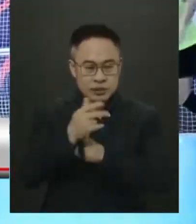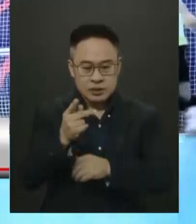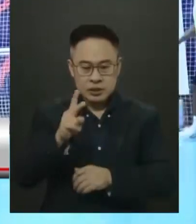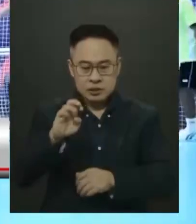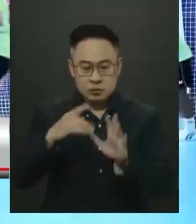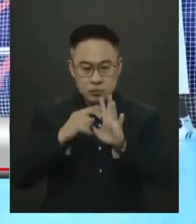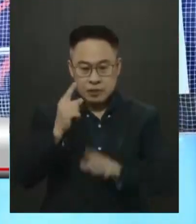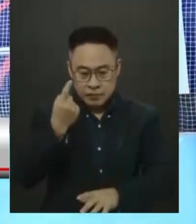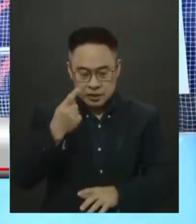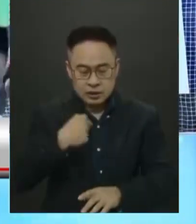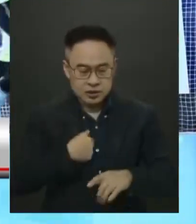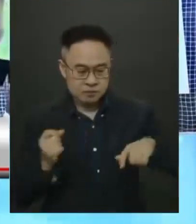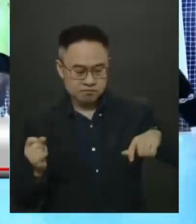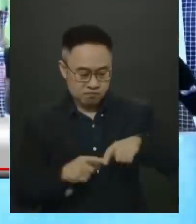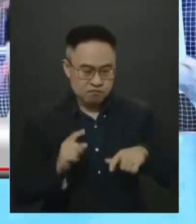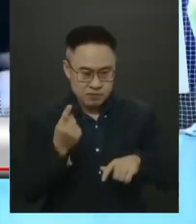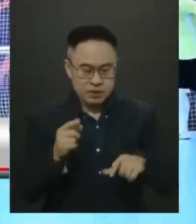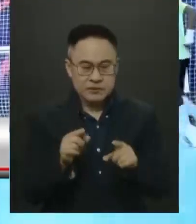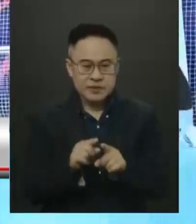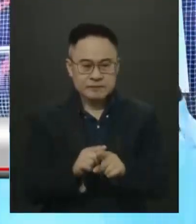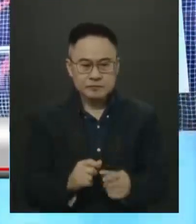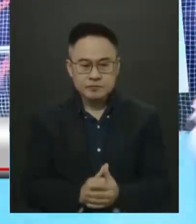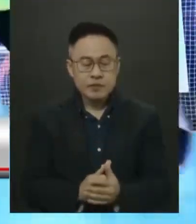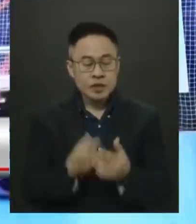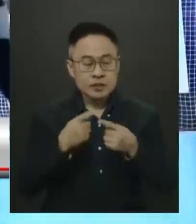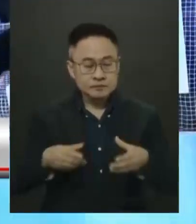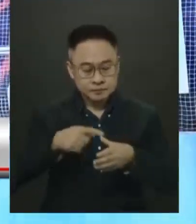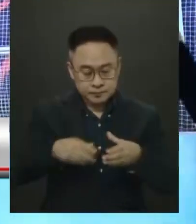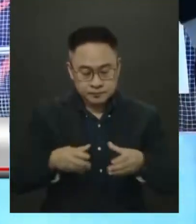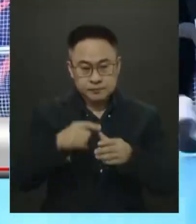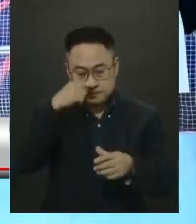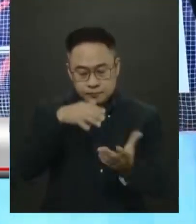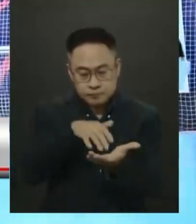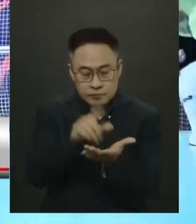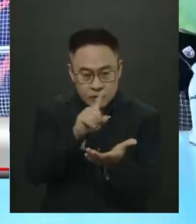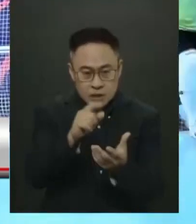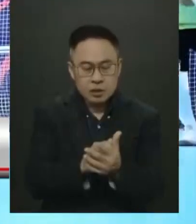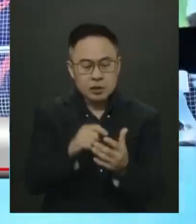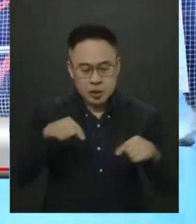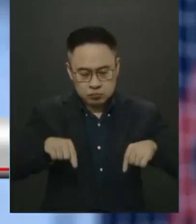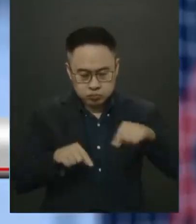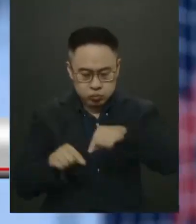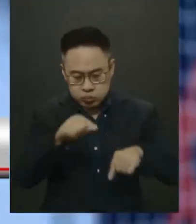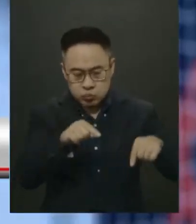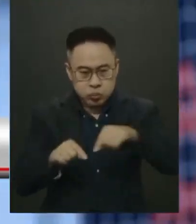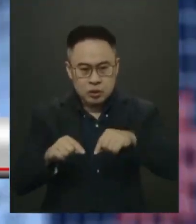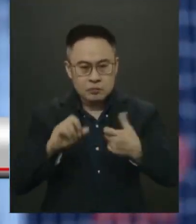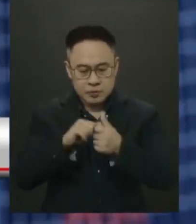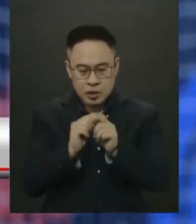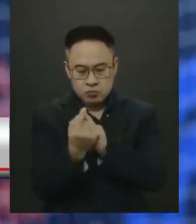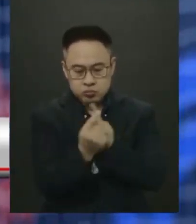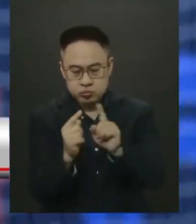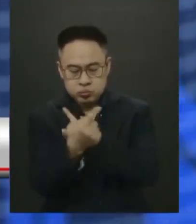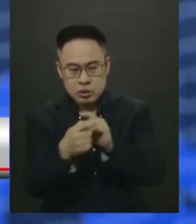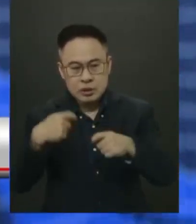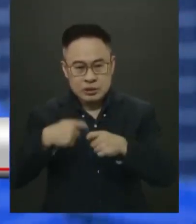ครับนอกจากนี้ครับสุวุฒิยังบอกว่าทีมเรามีจุดอ่อนที่ต้องปรับปรุงก็คือเรื่องการแก้เพซซิ่งเกมที่ผ่านมาเนี่ยเราเจอโครเอเชียแม้